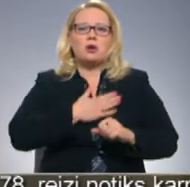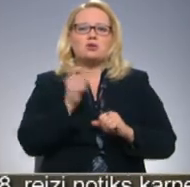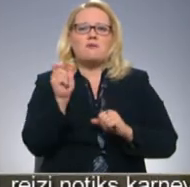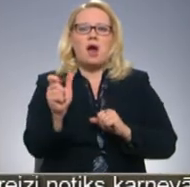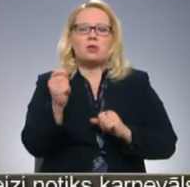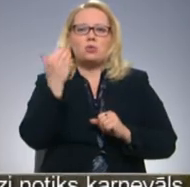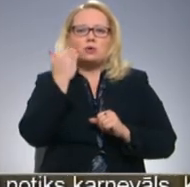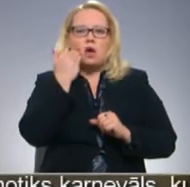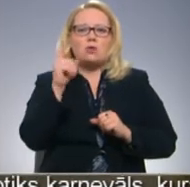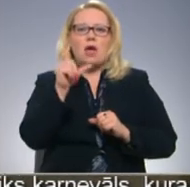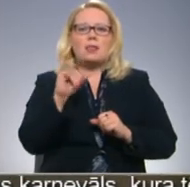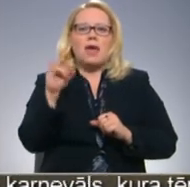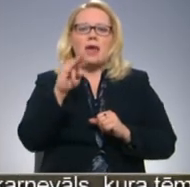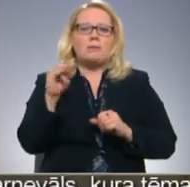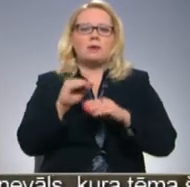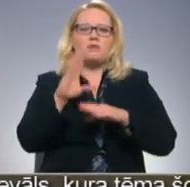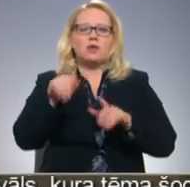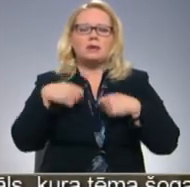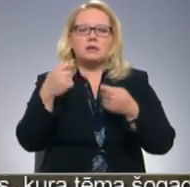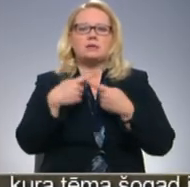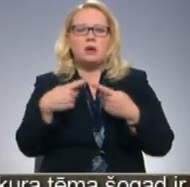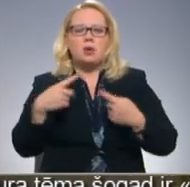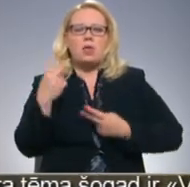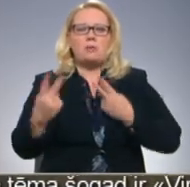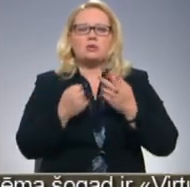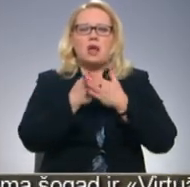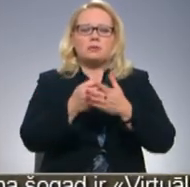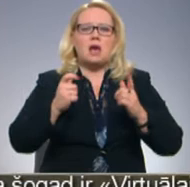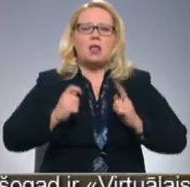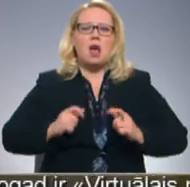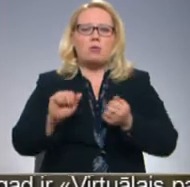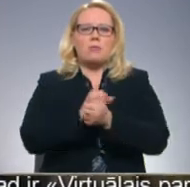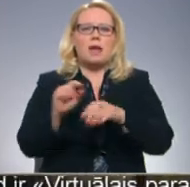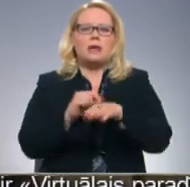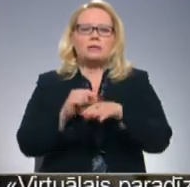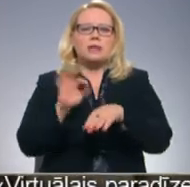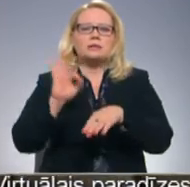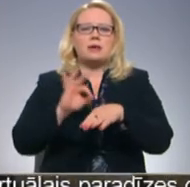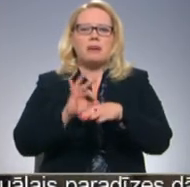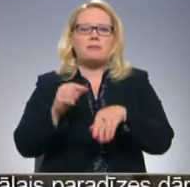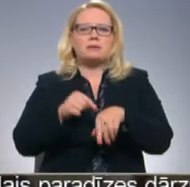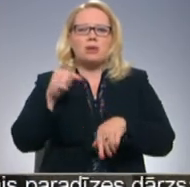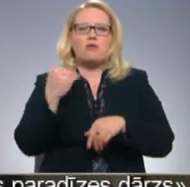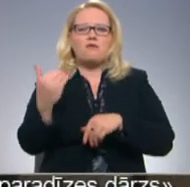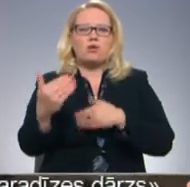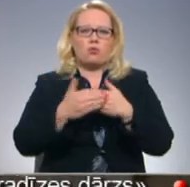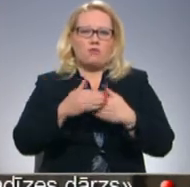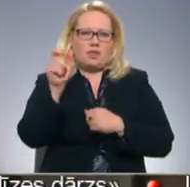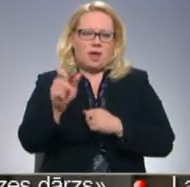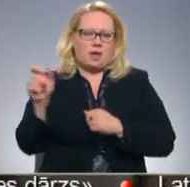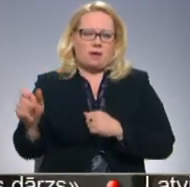nosauktajā leikēmijas fondā, kas sniedz materiālu un emocionālu atbalstu ļaundabīgās asins slimības skartiem un viņu tuviniekiem.